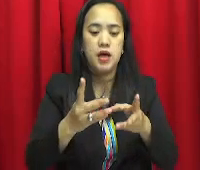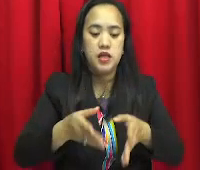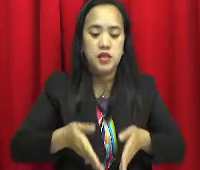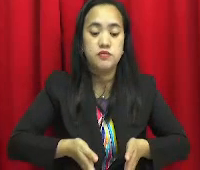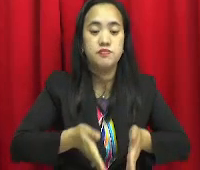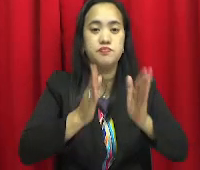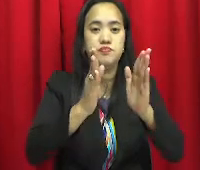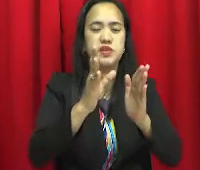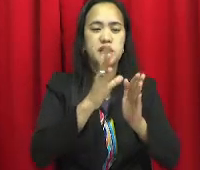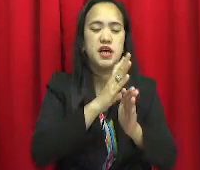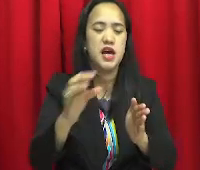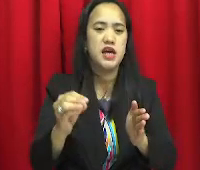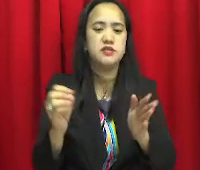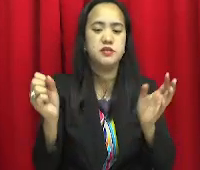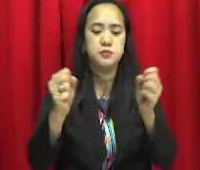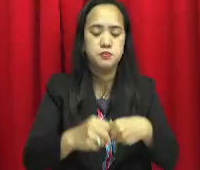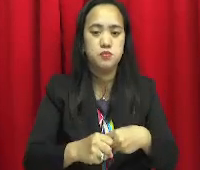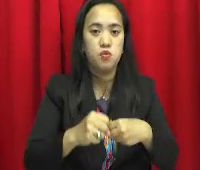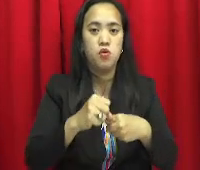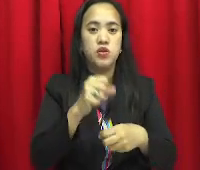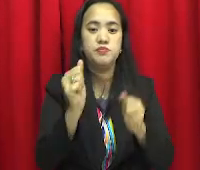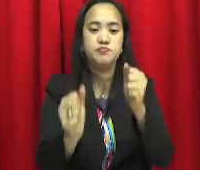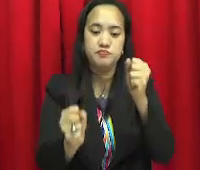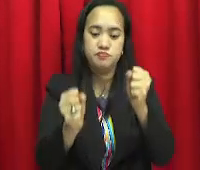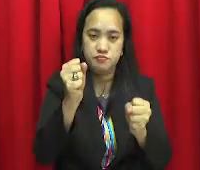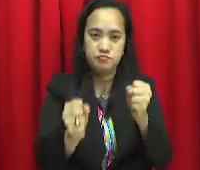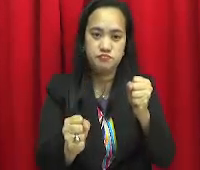ang sasakyan. Most of the time,